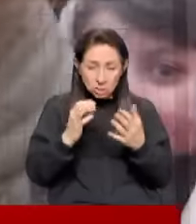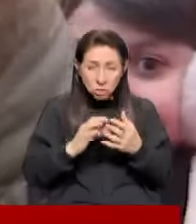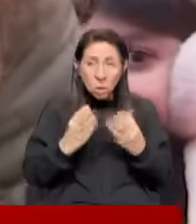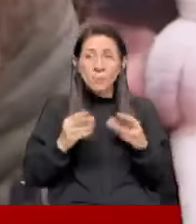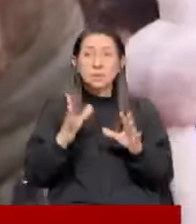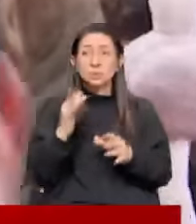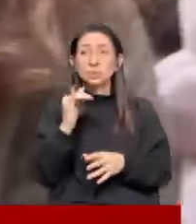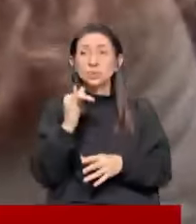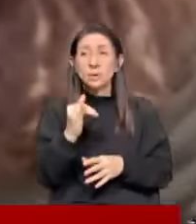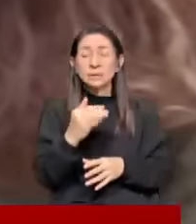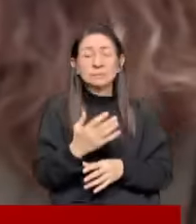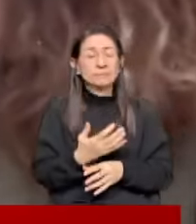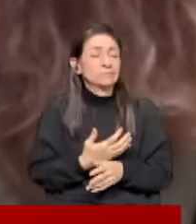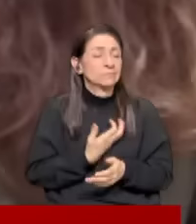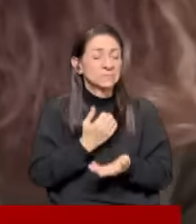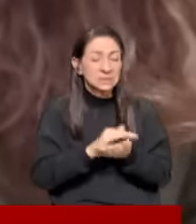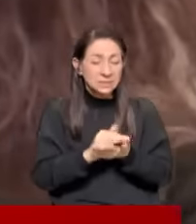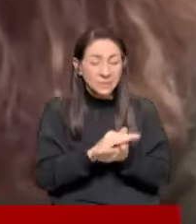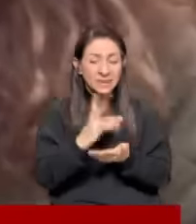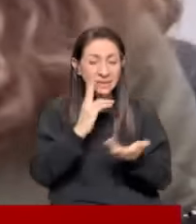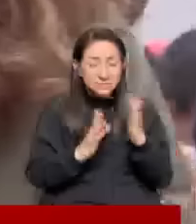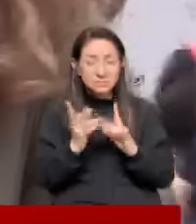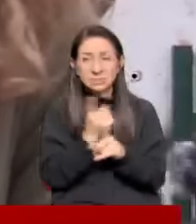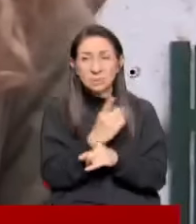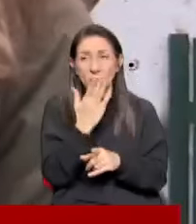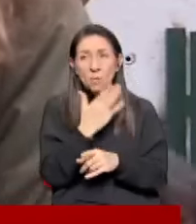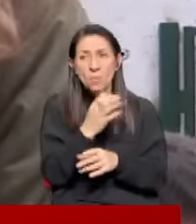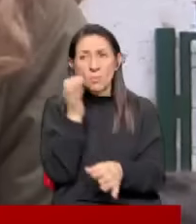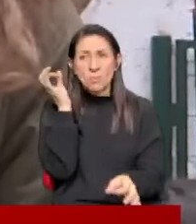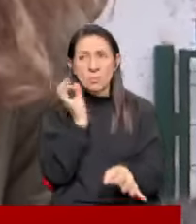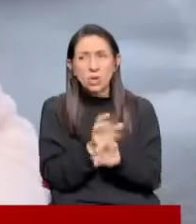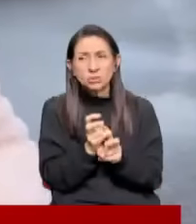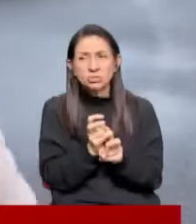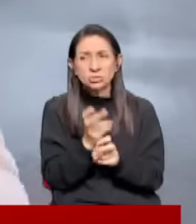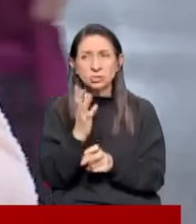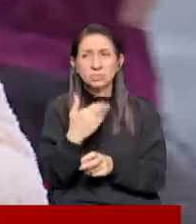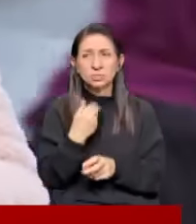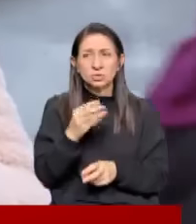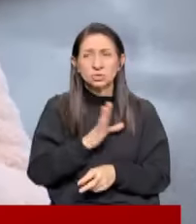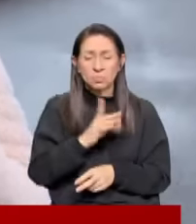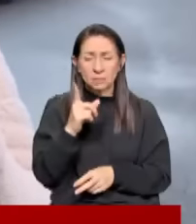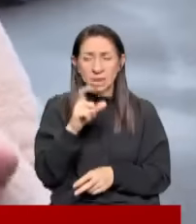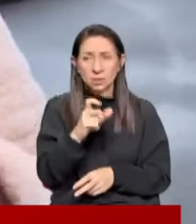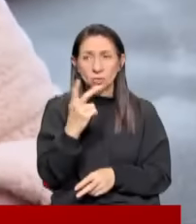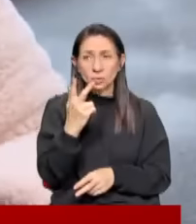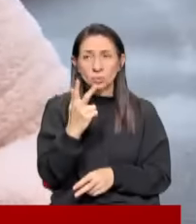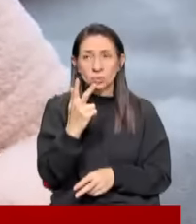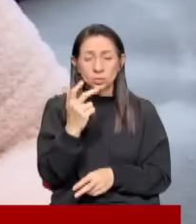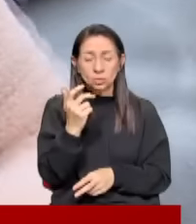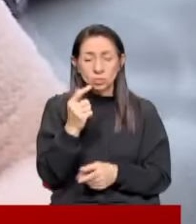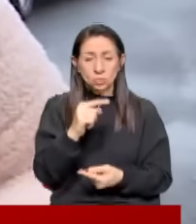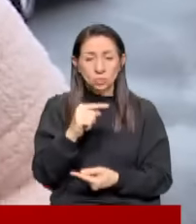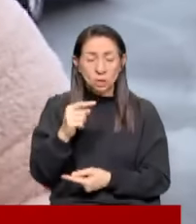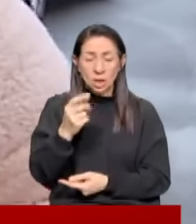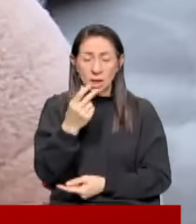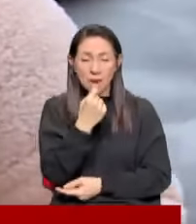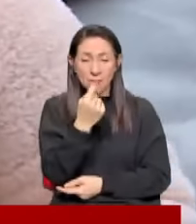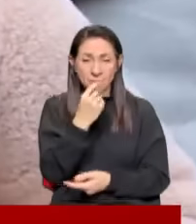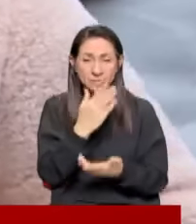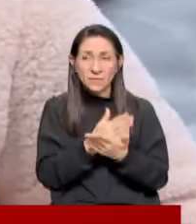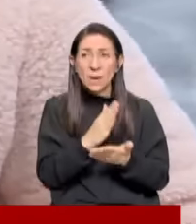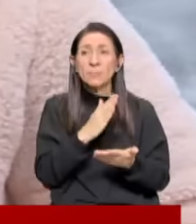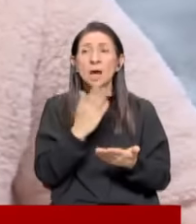değil. Tuvaletlerimizde maalesef sabun ve temizlik ve hijyen konusunda çok aşağılardayız. Benim çocuğum bir ayda 3 kutu antibiyotik bitirdi. Ve hala da